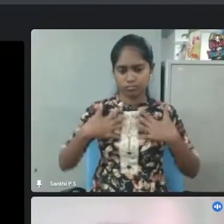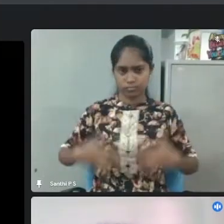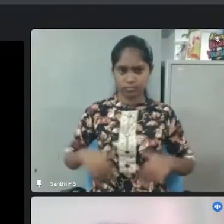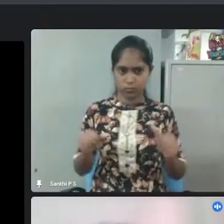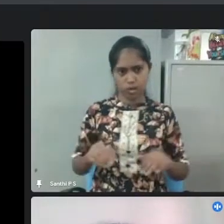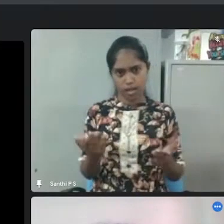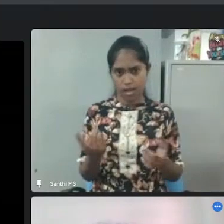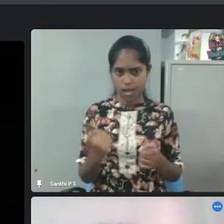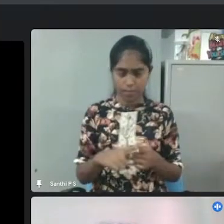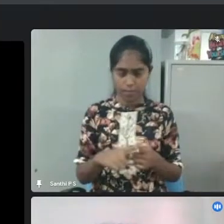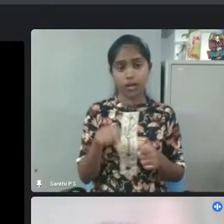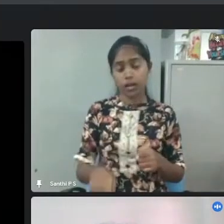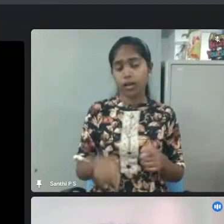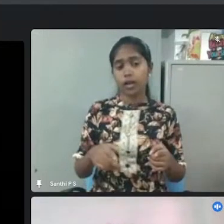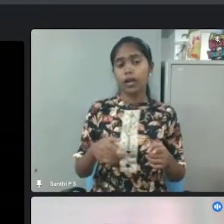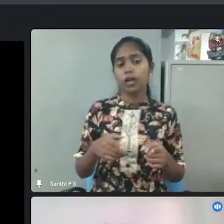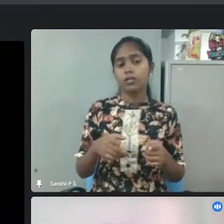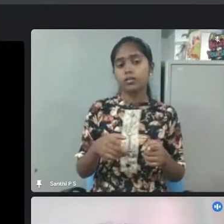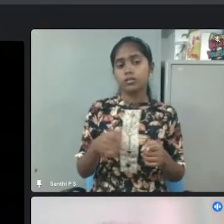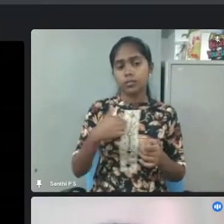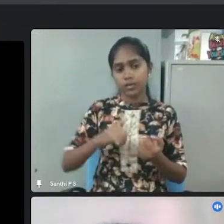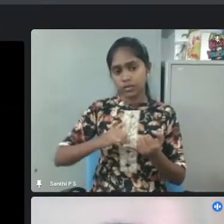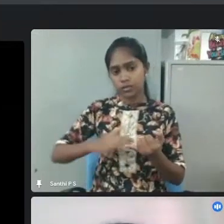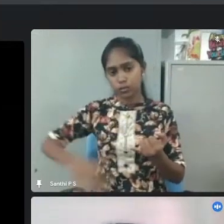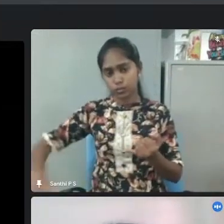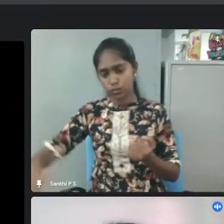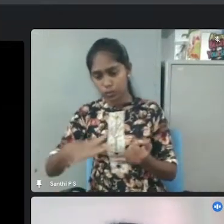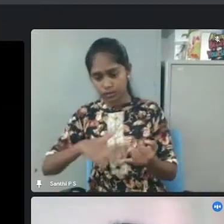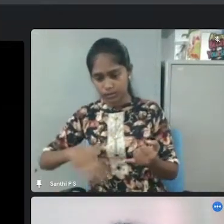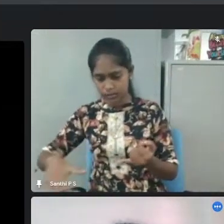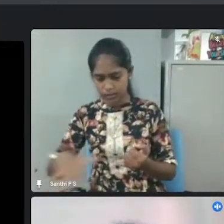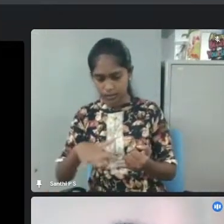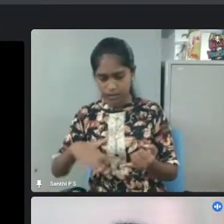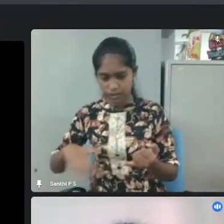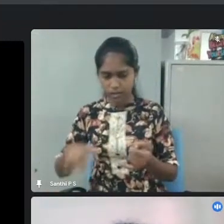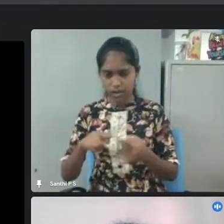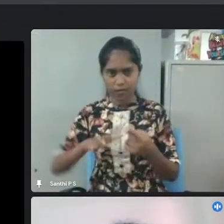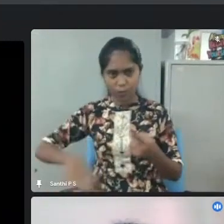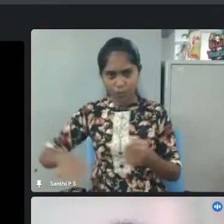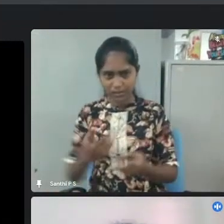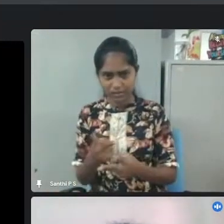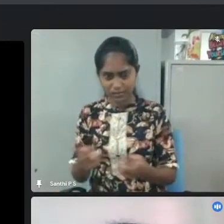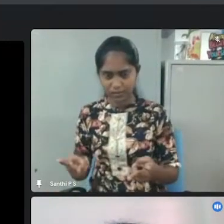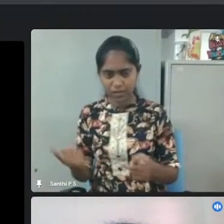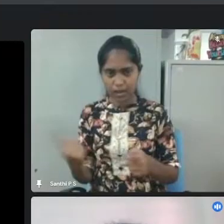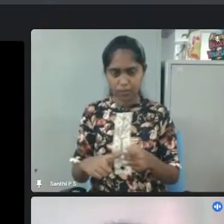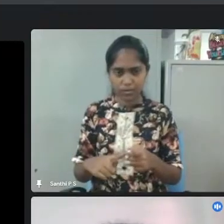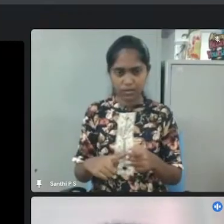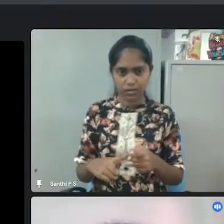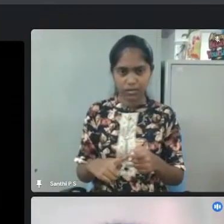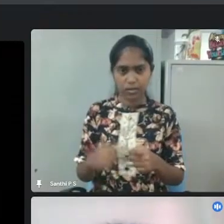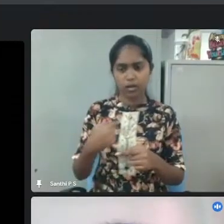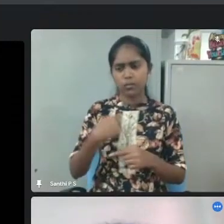ഹെൽത്ത് കണ്ടീഷൻസും നമ്മുടെ ചുറ്റുപാടുമുള്ള നമ്മുടെ സാഹചര്യങ്ങളും അല്ലേ. ഇപ്പം ഞാൻ പറഞ്ഞല്ലോ, എനിക്ക് ആലോചന,